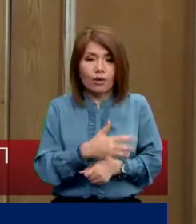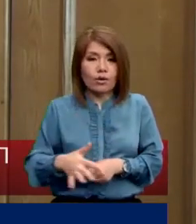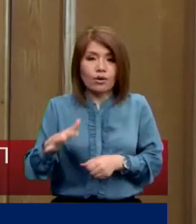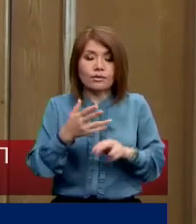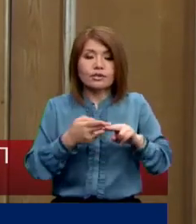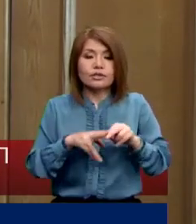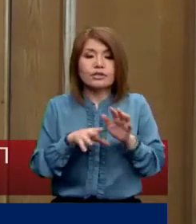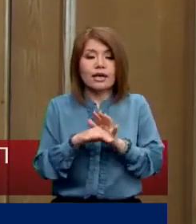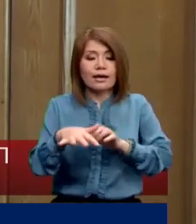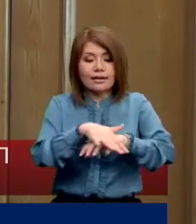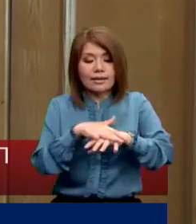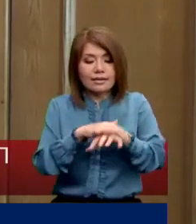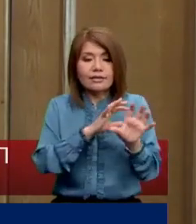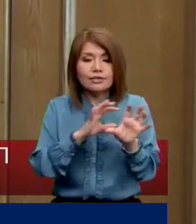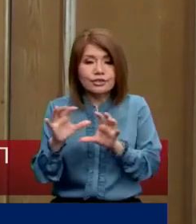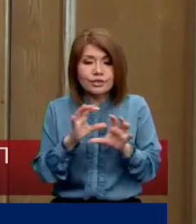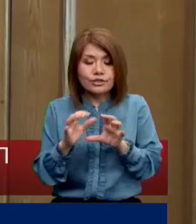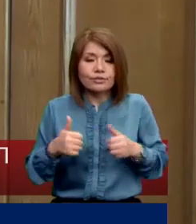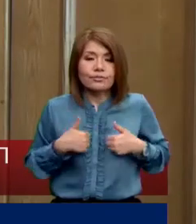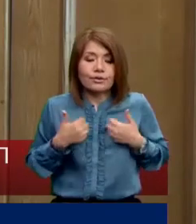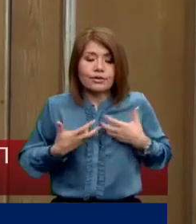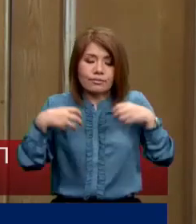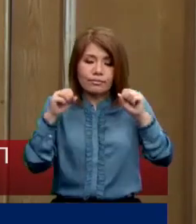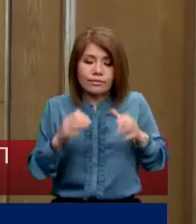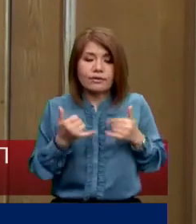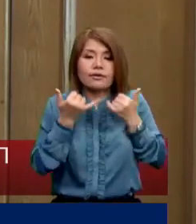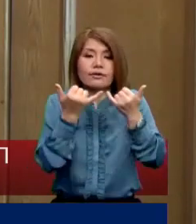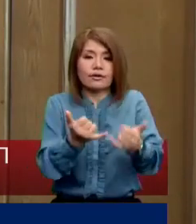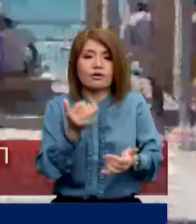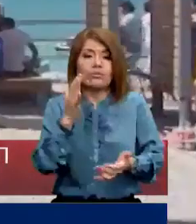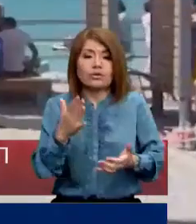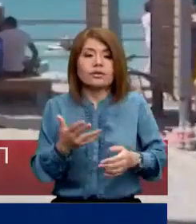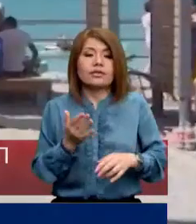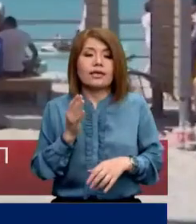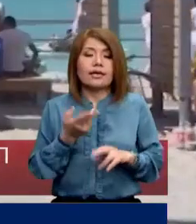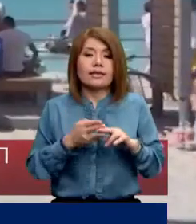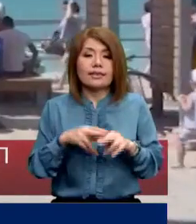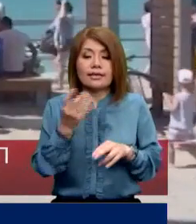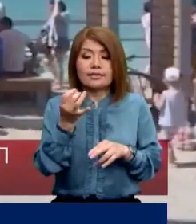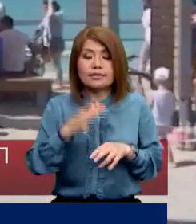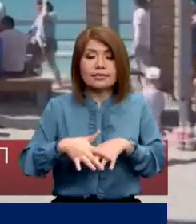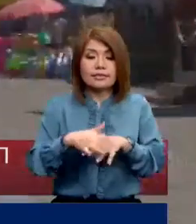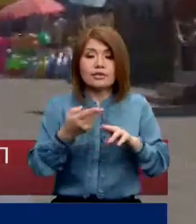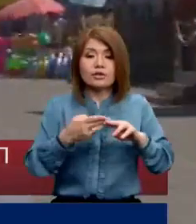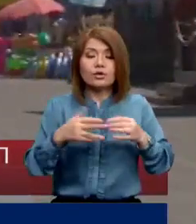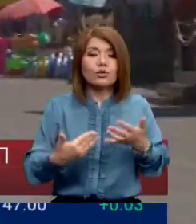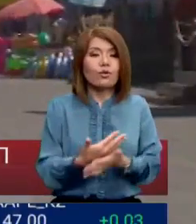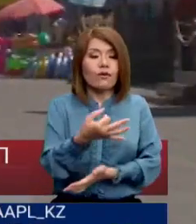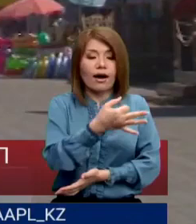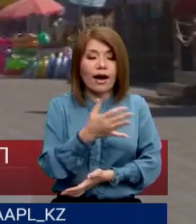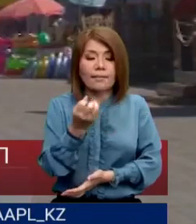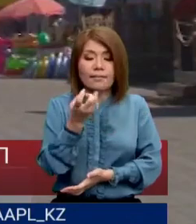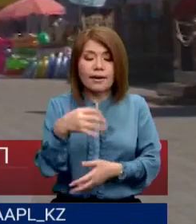істеуге, халықтың жағдайын өзгертуге бар күш жігерімді салуға міндетті түрде істеймін. Шығыстағы жұрт жаңадан құрылған Абай облысы